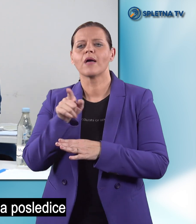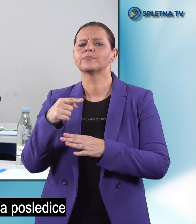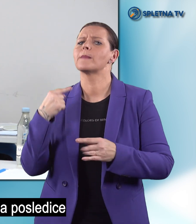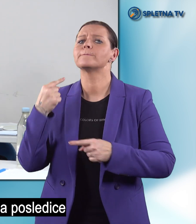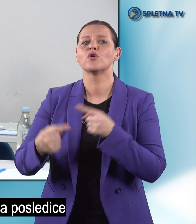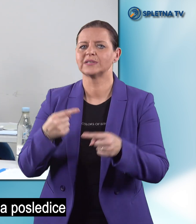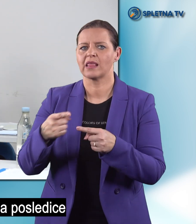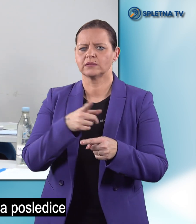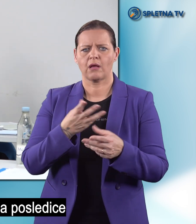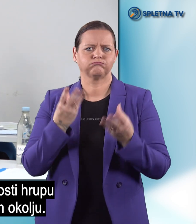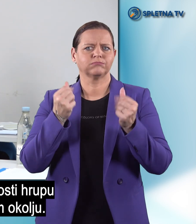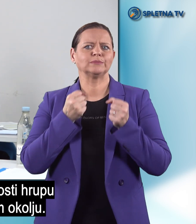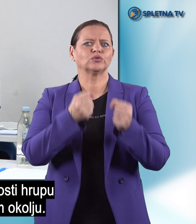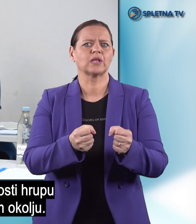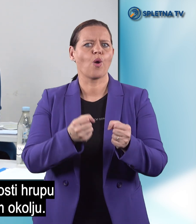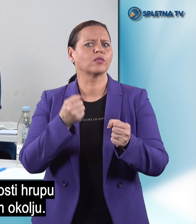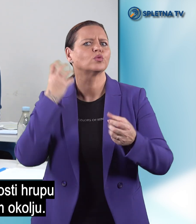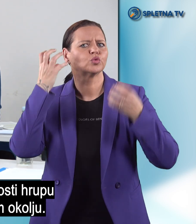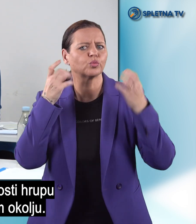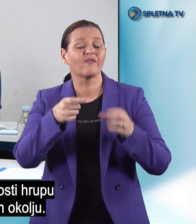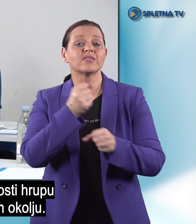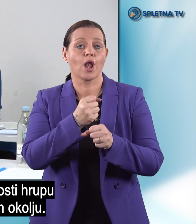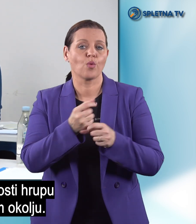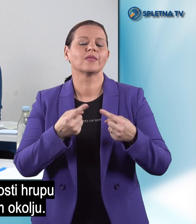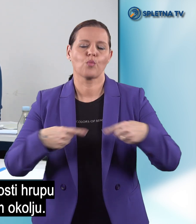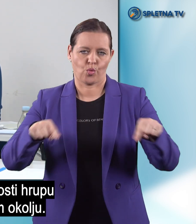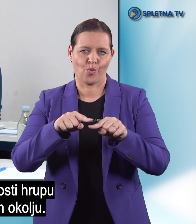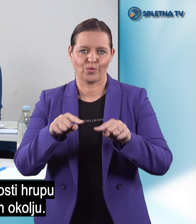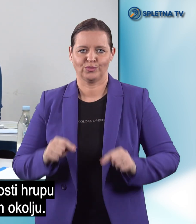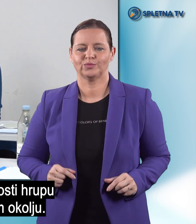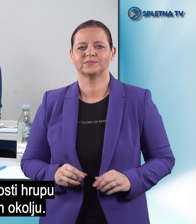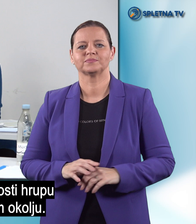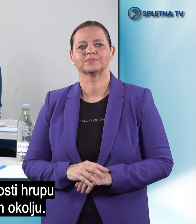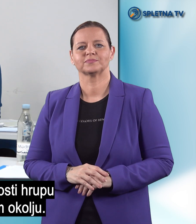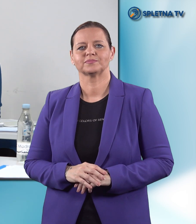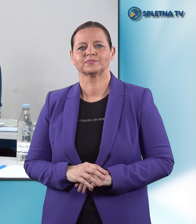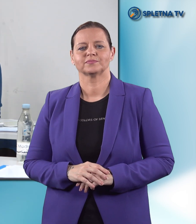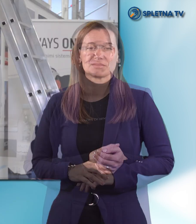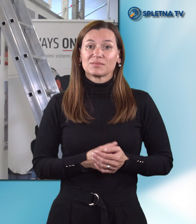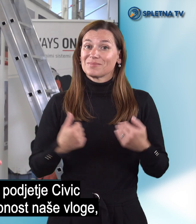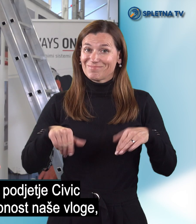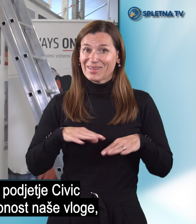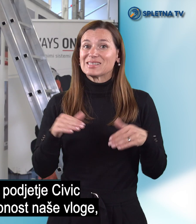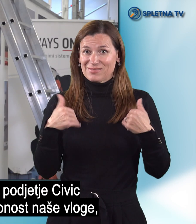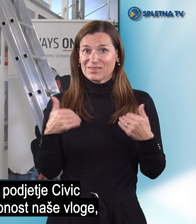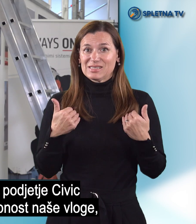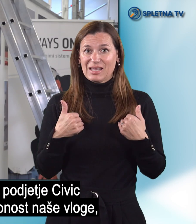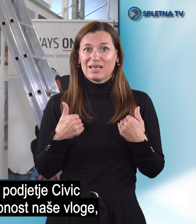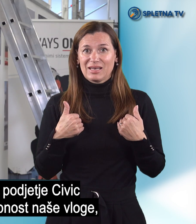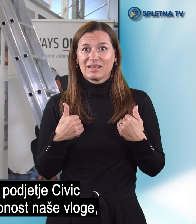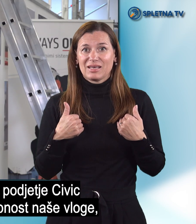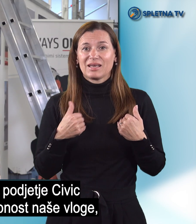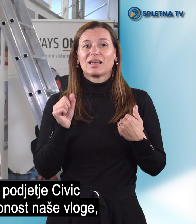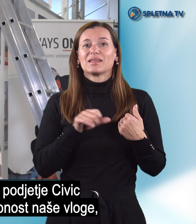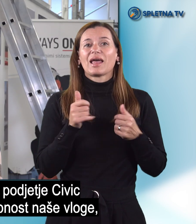naglušnih, ki je predstavila posledice izpostavljenosti hrupu v delovnem okolju. Veseli nas, da